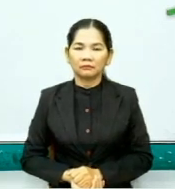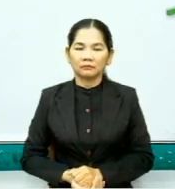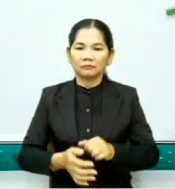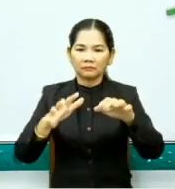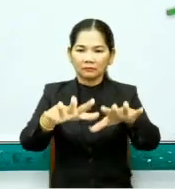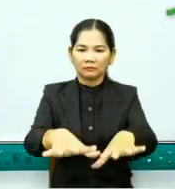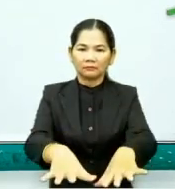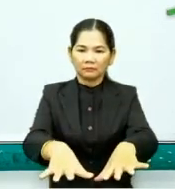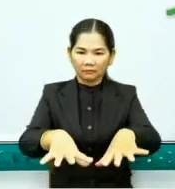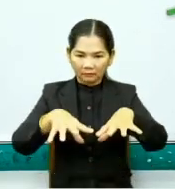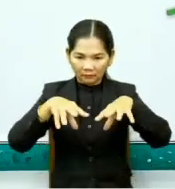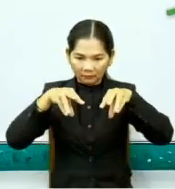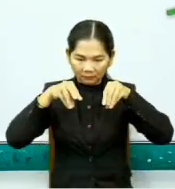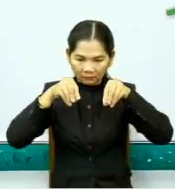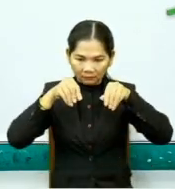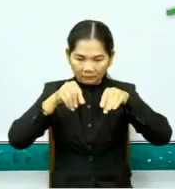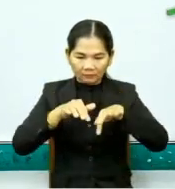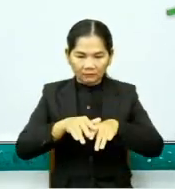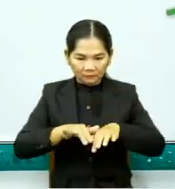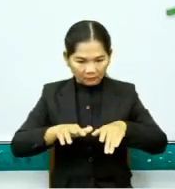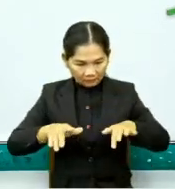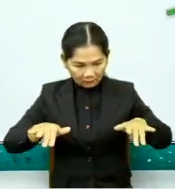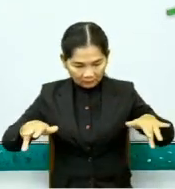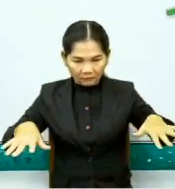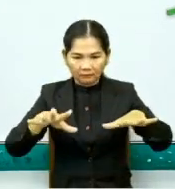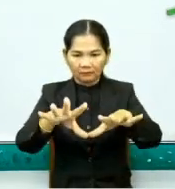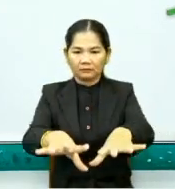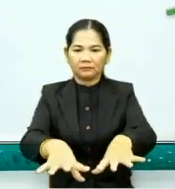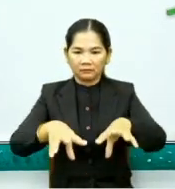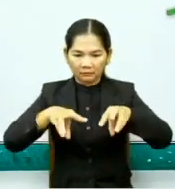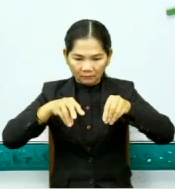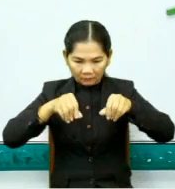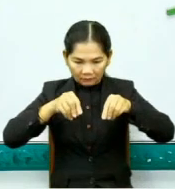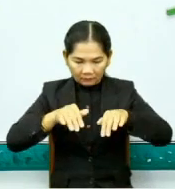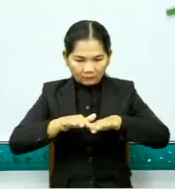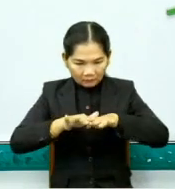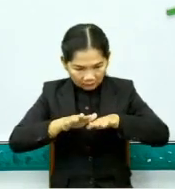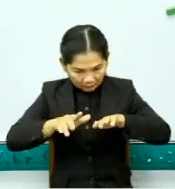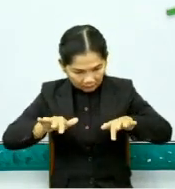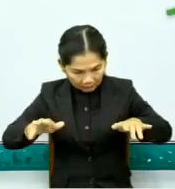nâng thai rẽ xa chnê